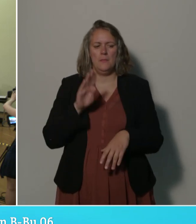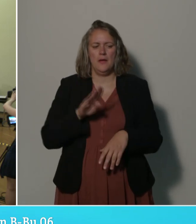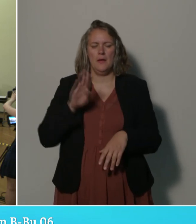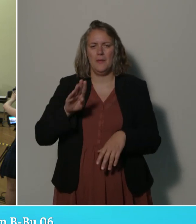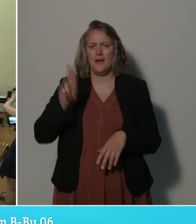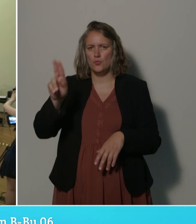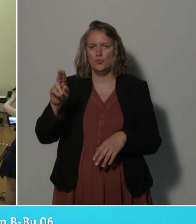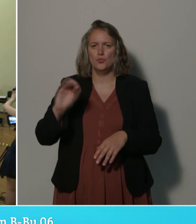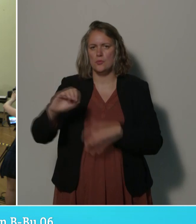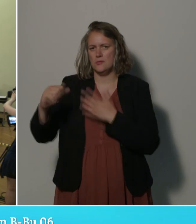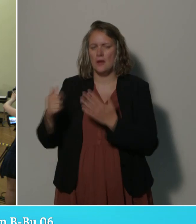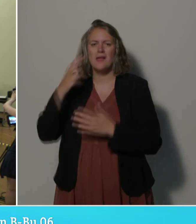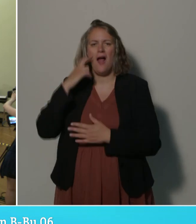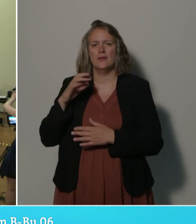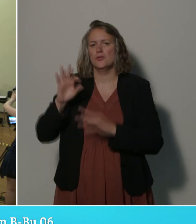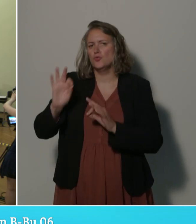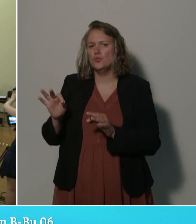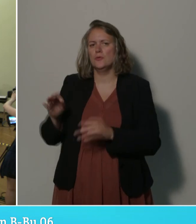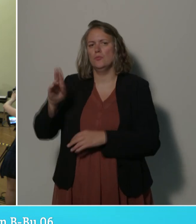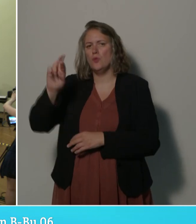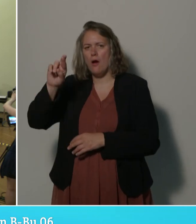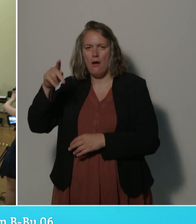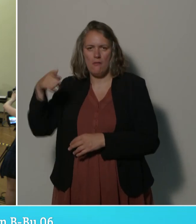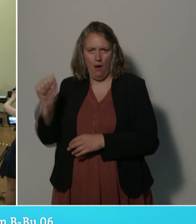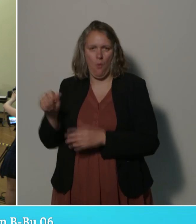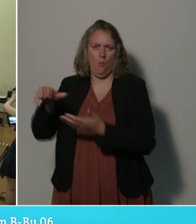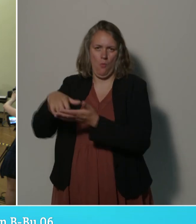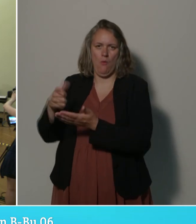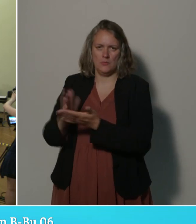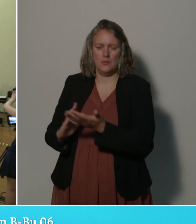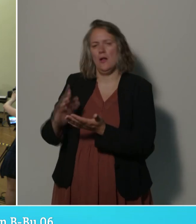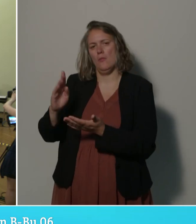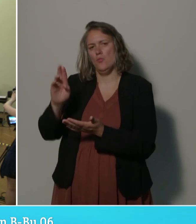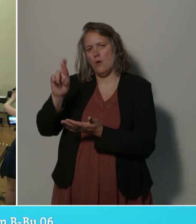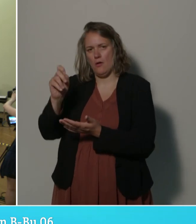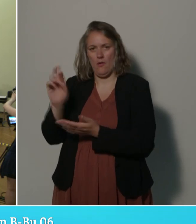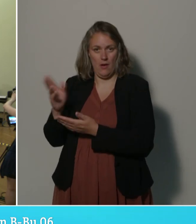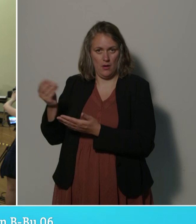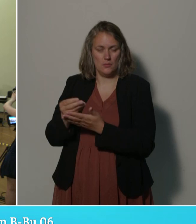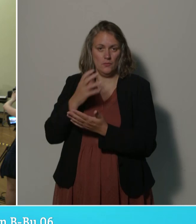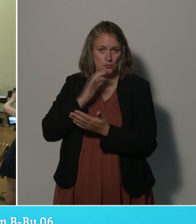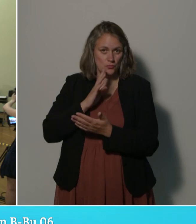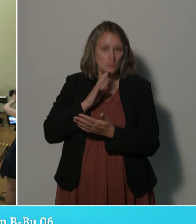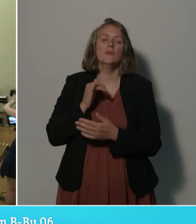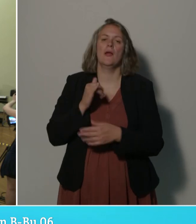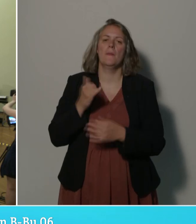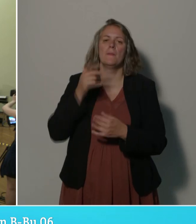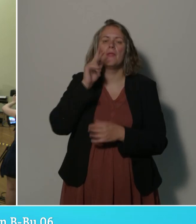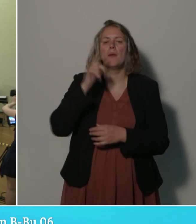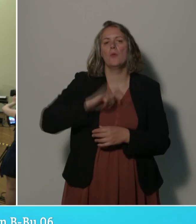Altes Gut Burgau im Ortsteil Burgau. Wünscht der Einreicher das Wort? Das ist der Fall. Herr Bürgermeister Kallitz,